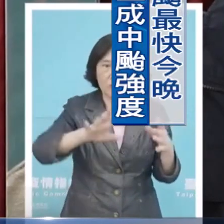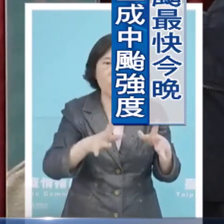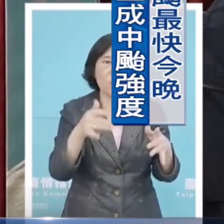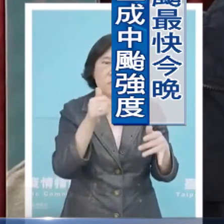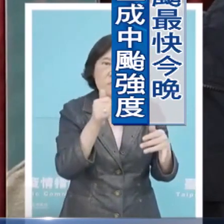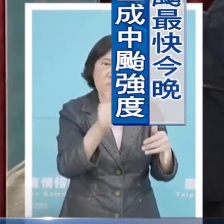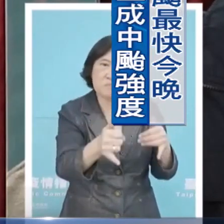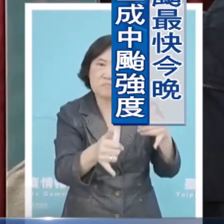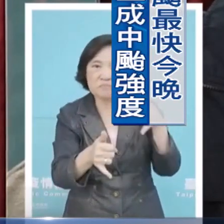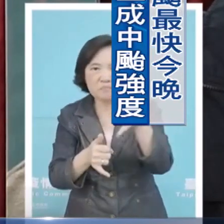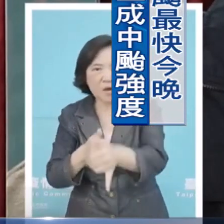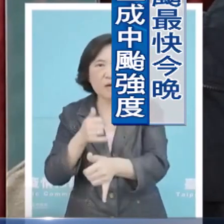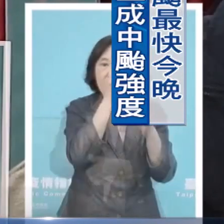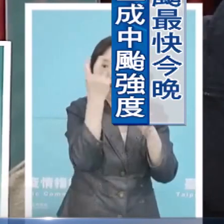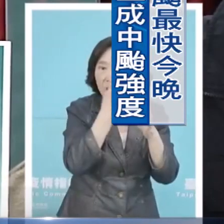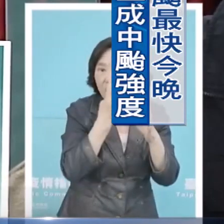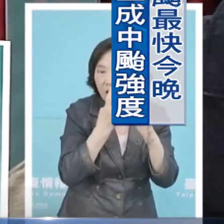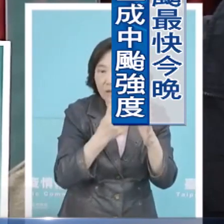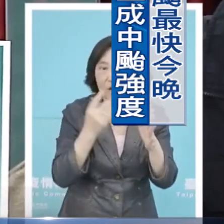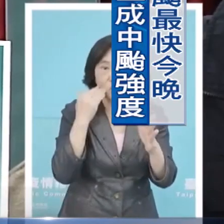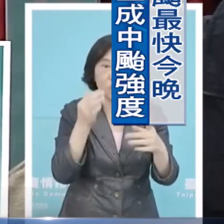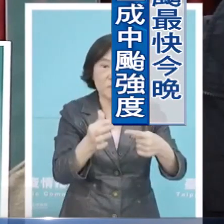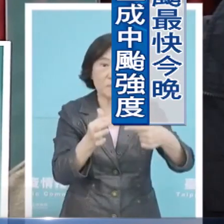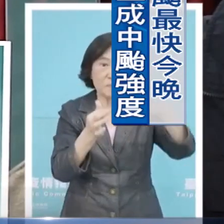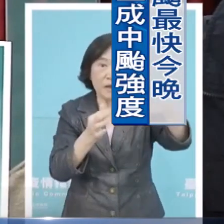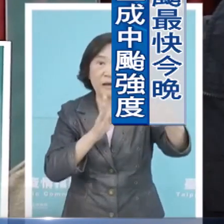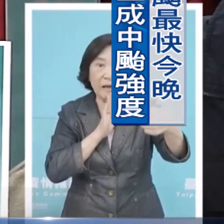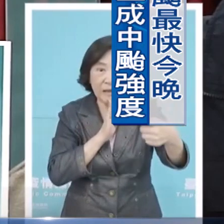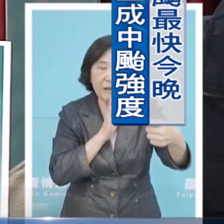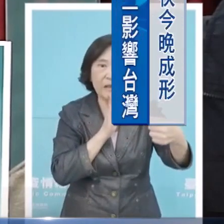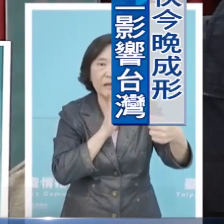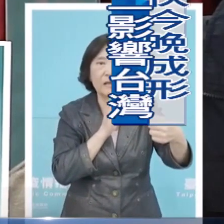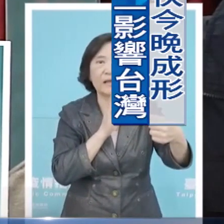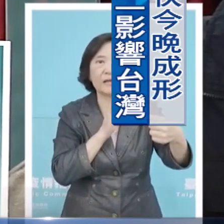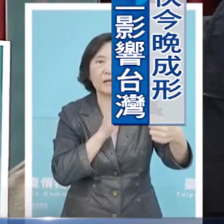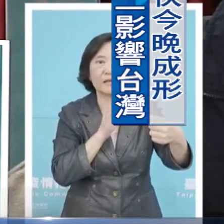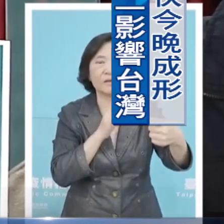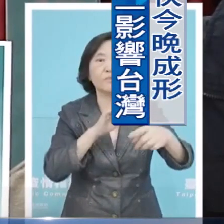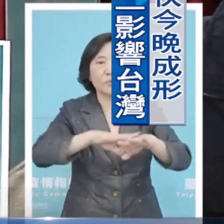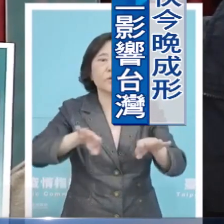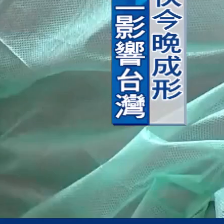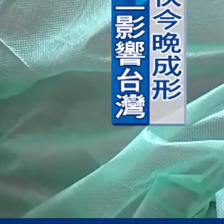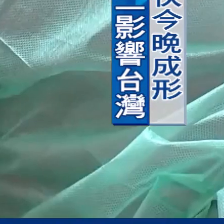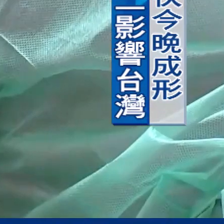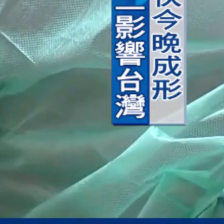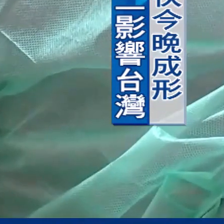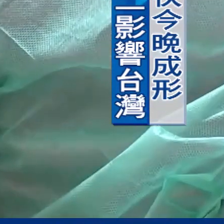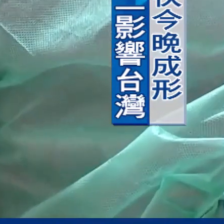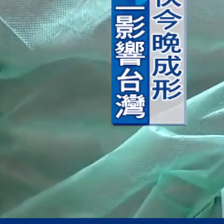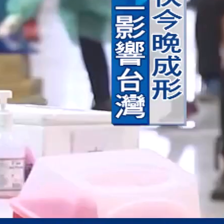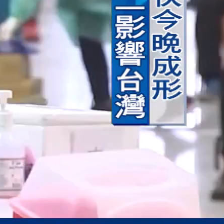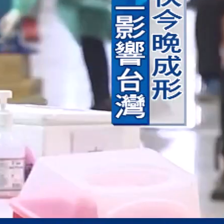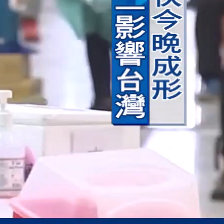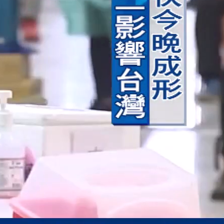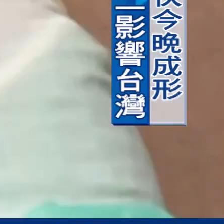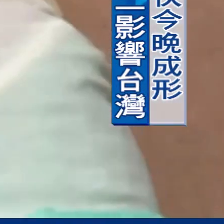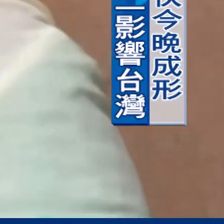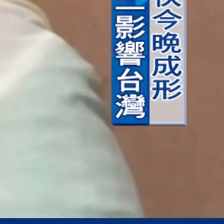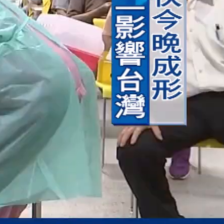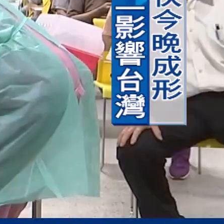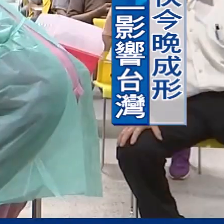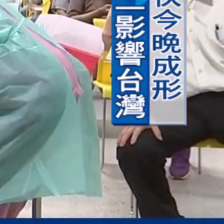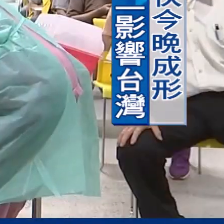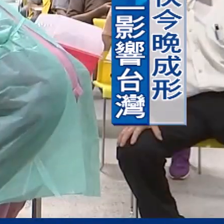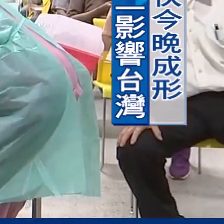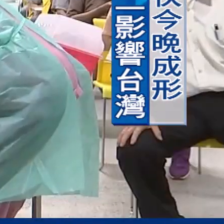源，甚至是交叉感染。只要是阴性的，那我们已经会帮他们开始施打疫苗。 第一波疫苗接种专案安排在十七